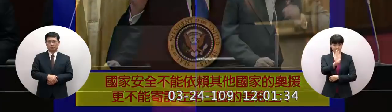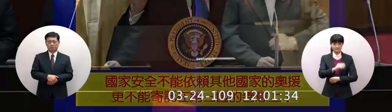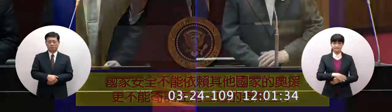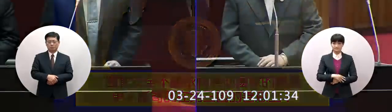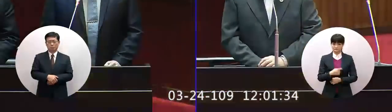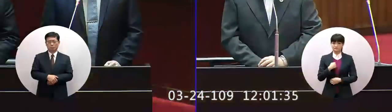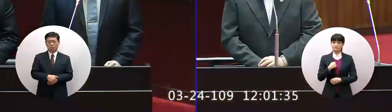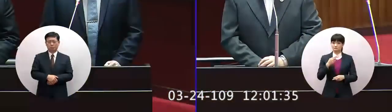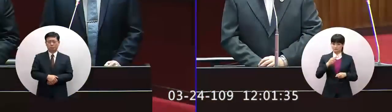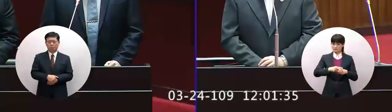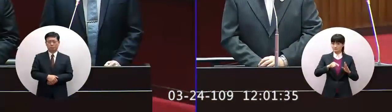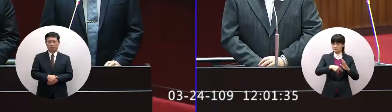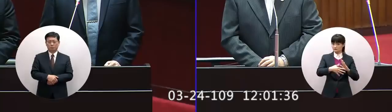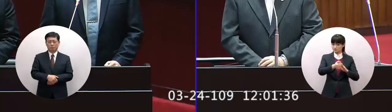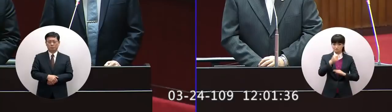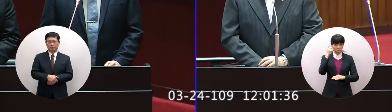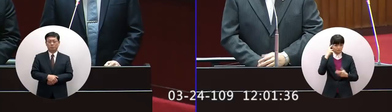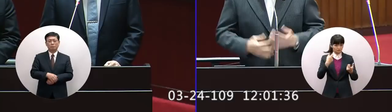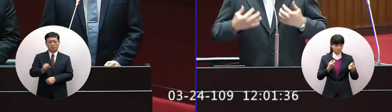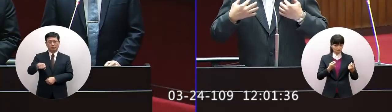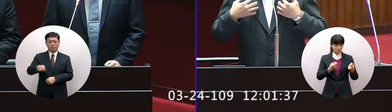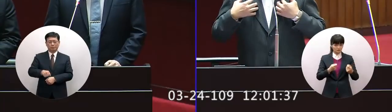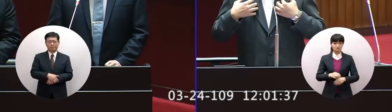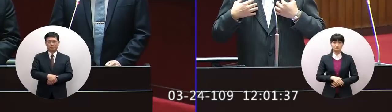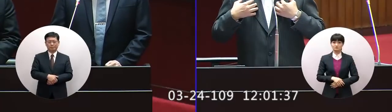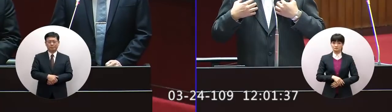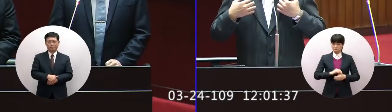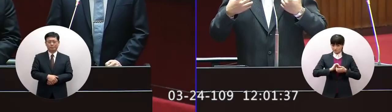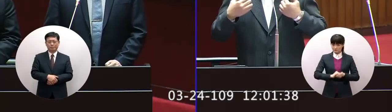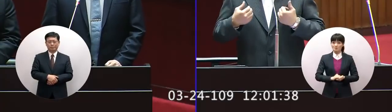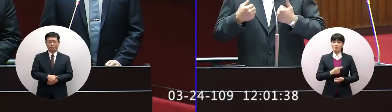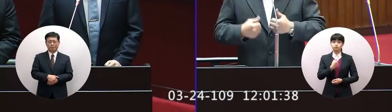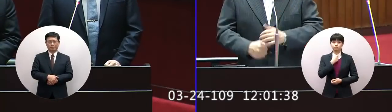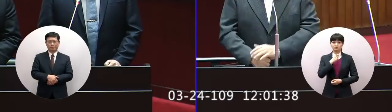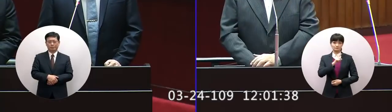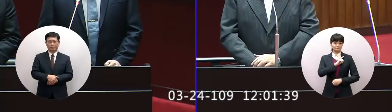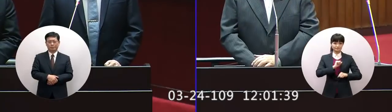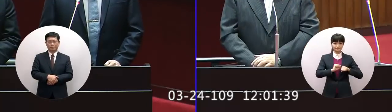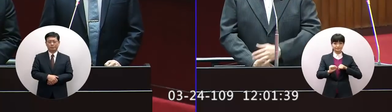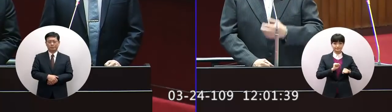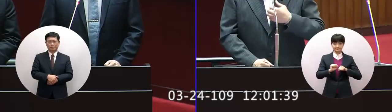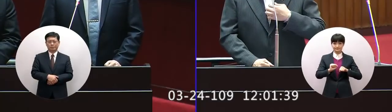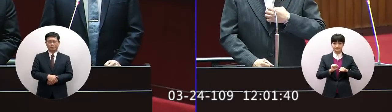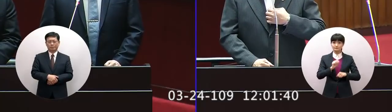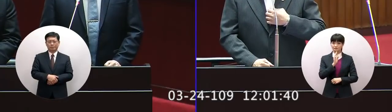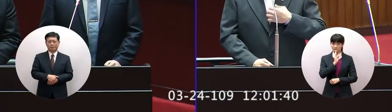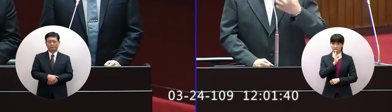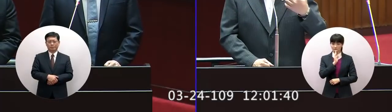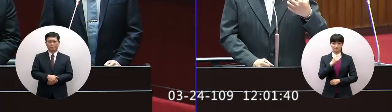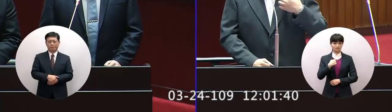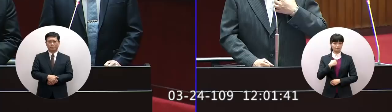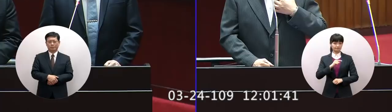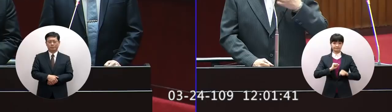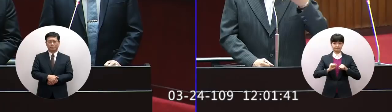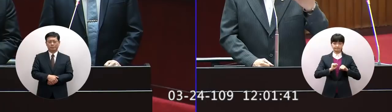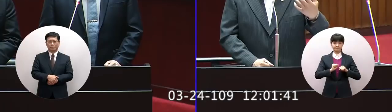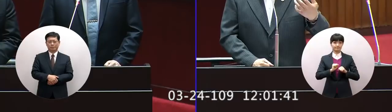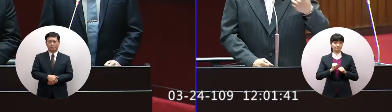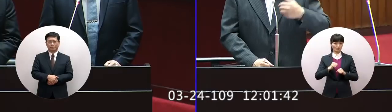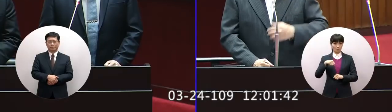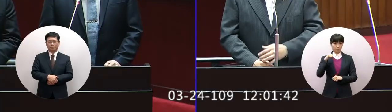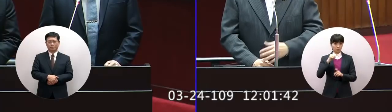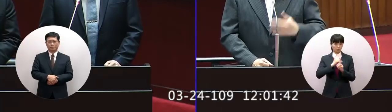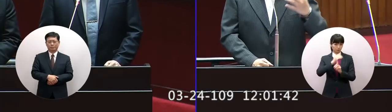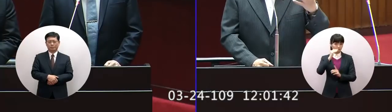院长也同意我的看法吧？ 同意， 必须要自我嘛，要自立自强，我自己强，天自助，